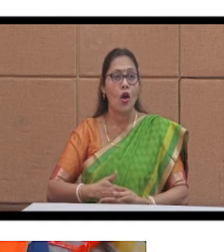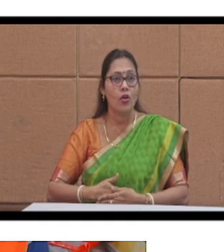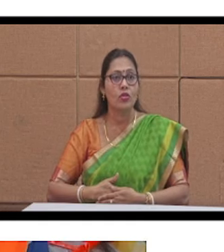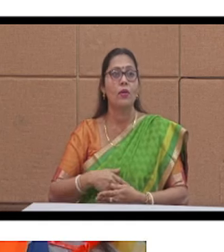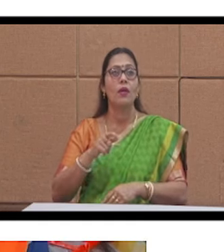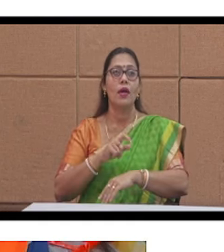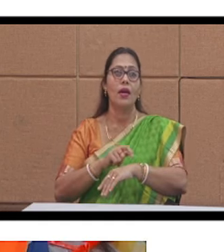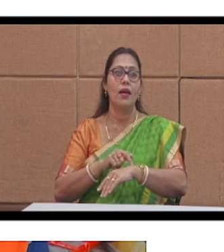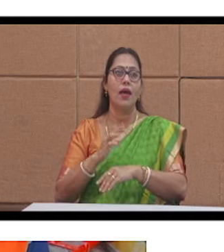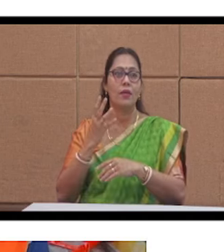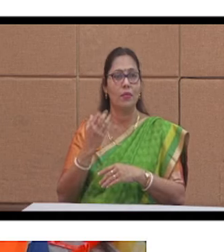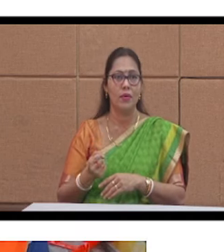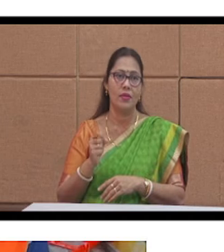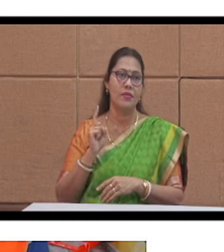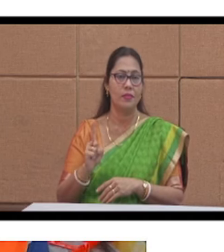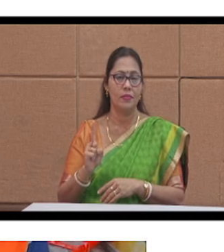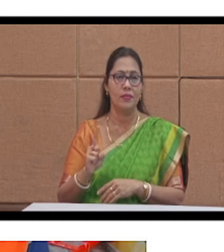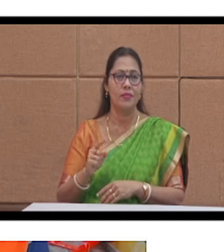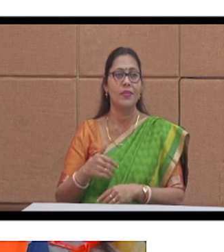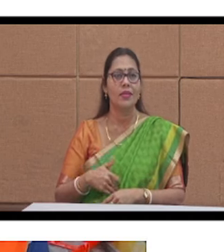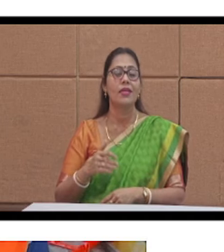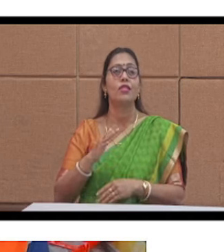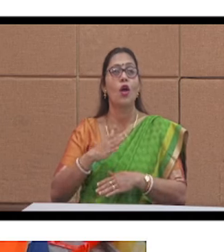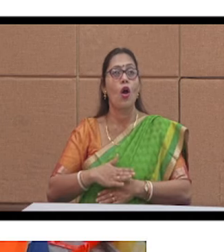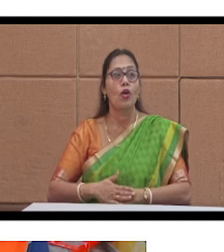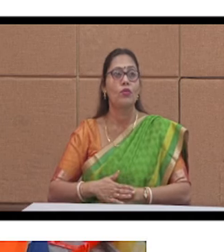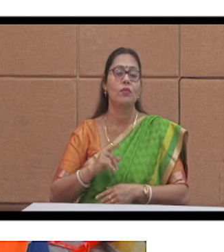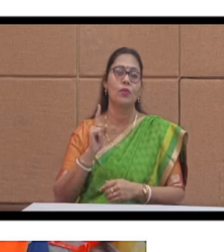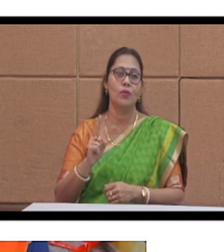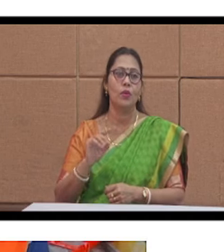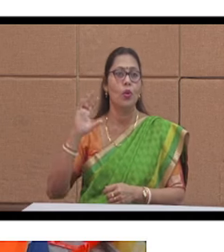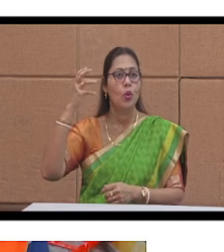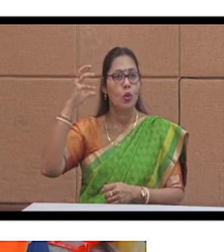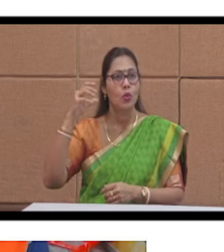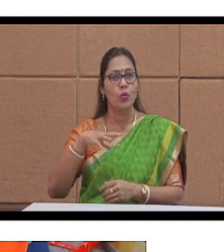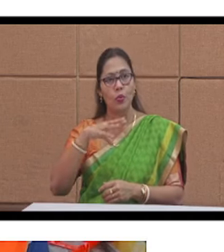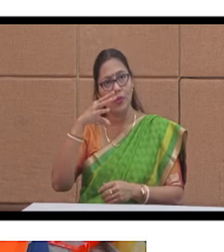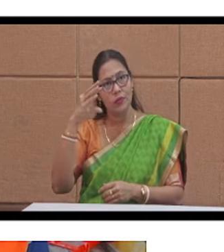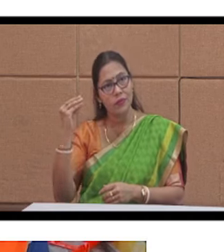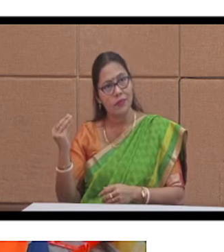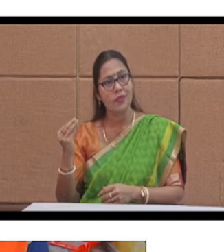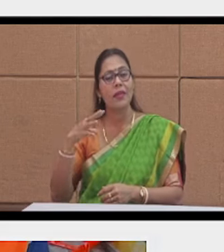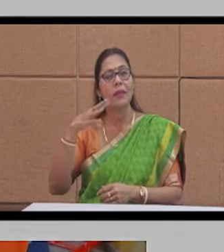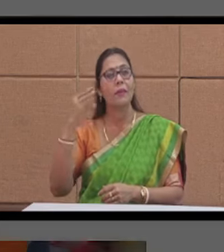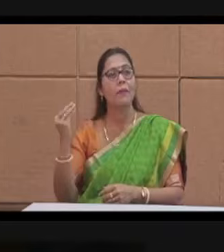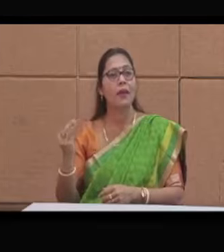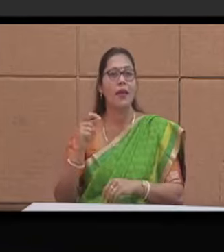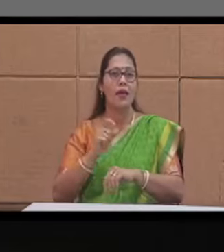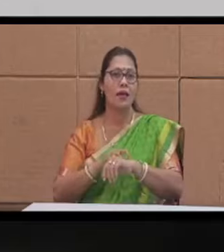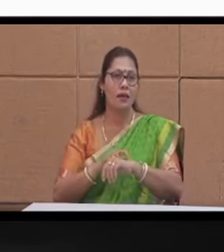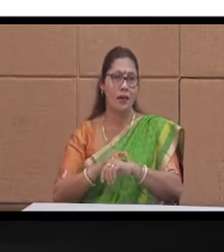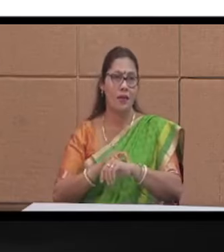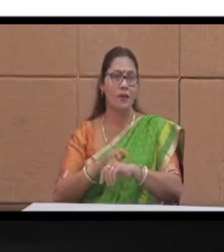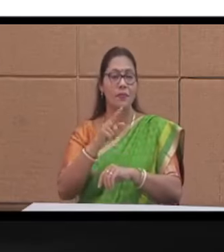করতে তোমাদের নানা অসুবিধা হতে পারে দুপুর গড়িয়ে বিকেল চলে